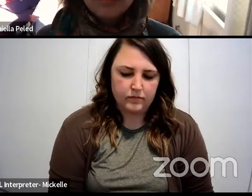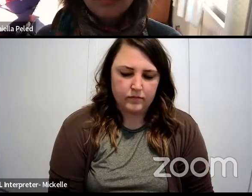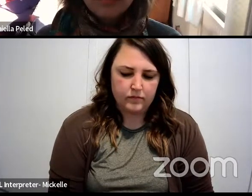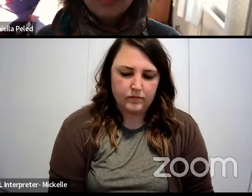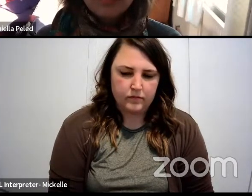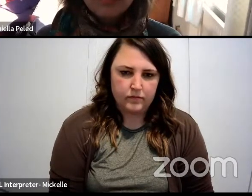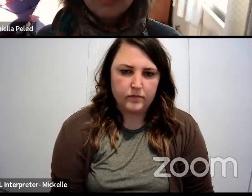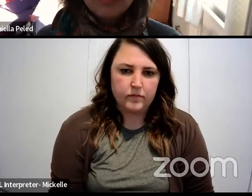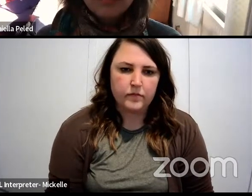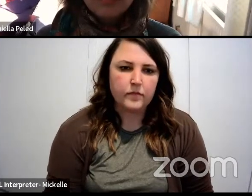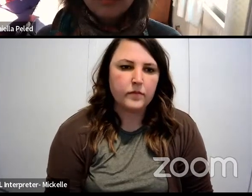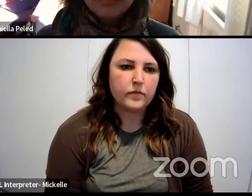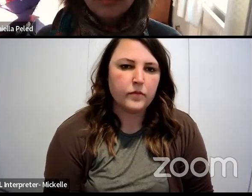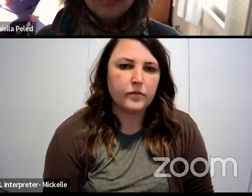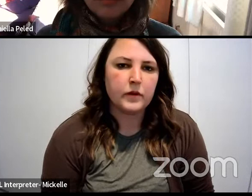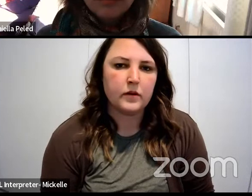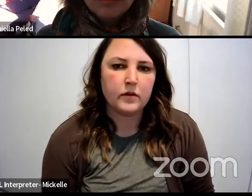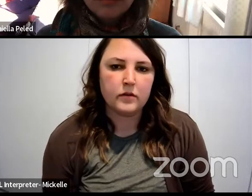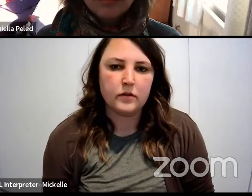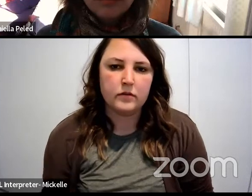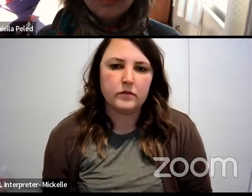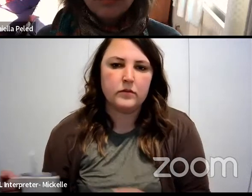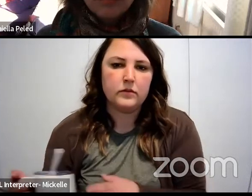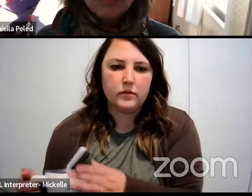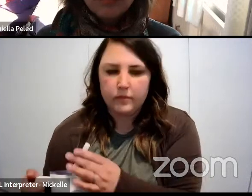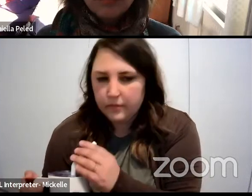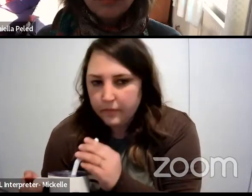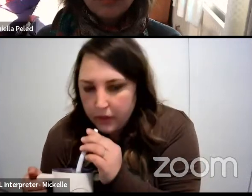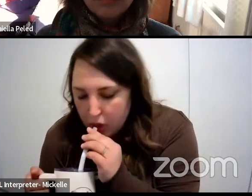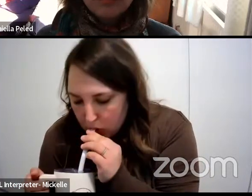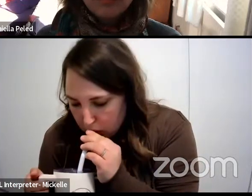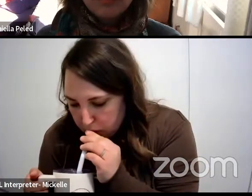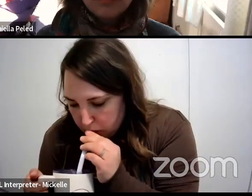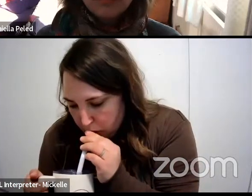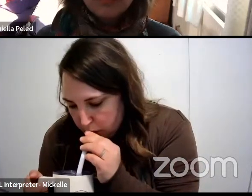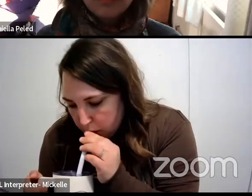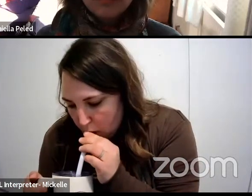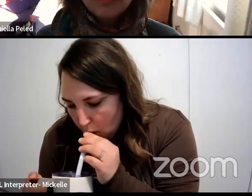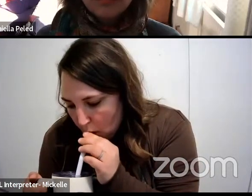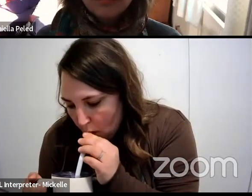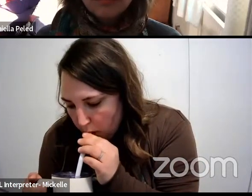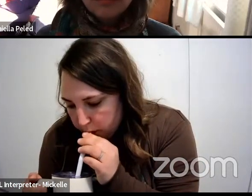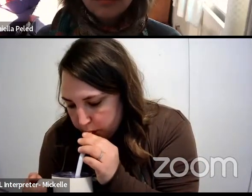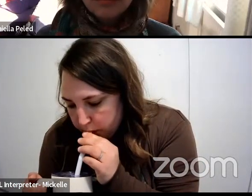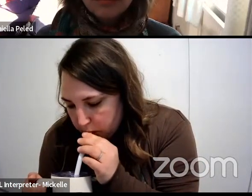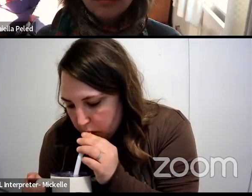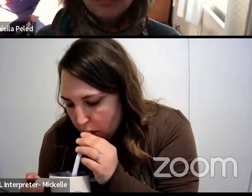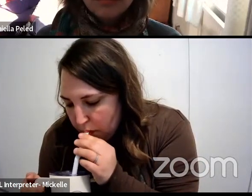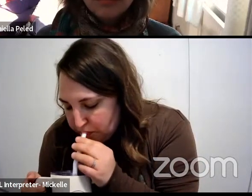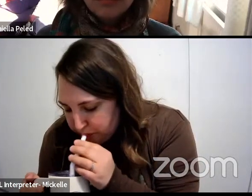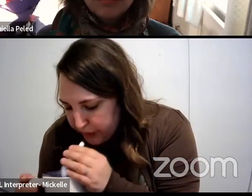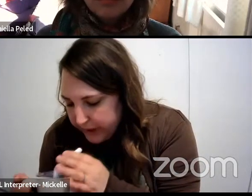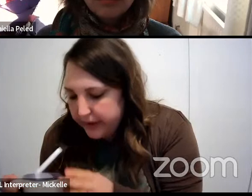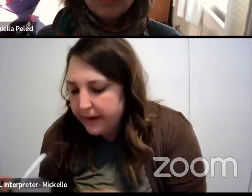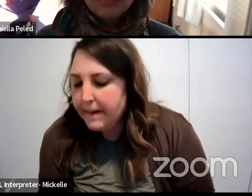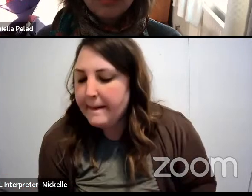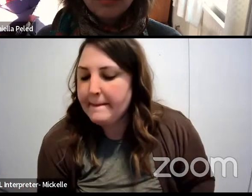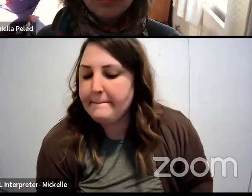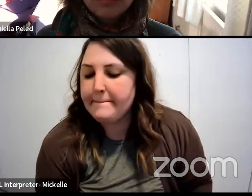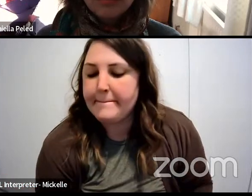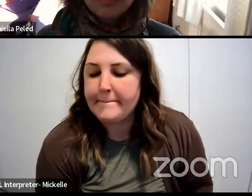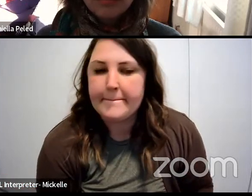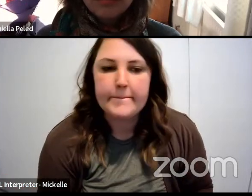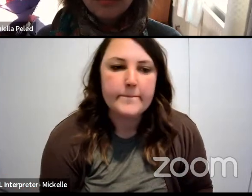être perceptibles et connus de tous. Dans mon pays, l'industrie des médias ne paye pas bien. Les journalistes